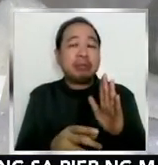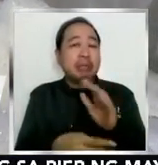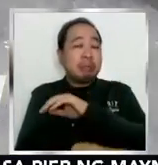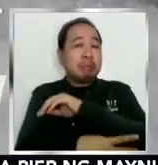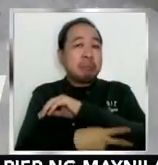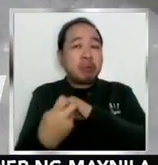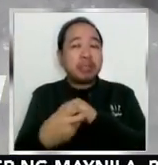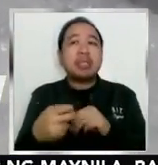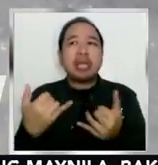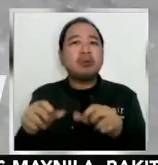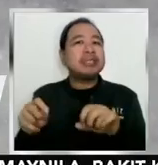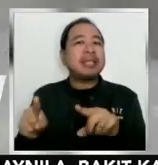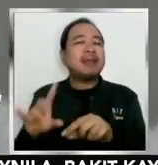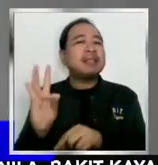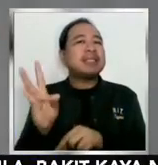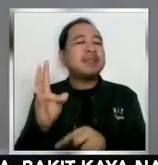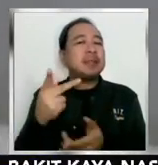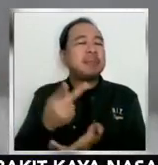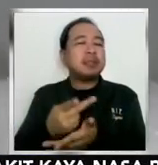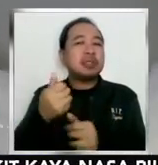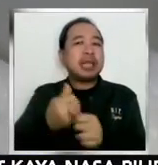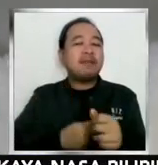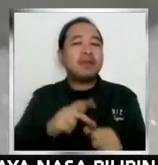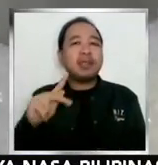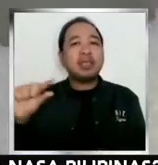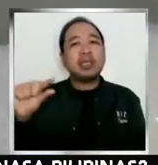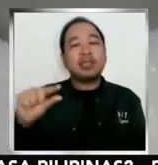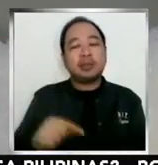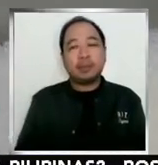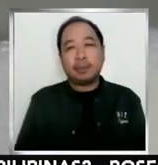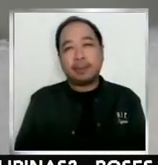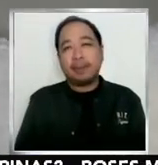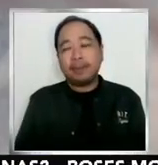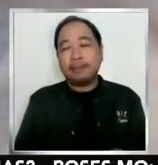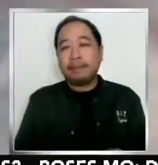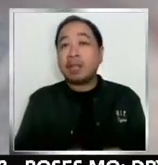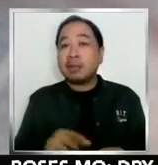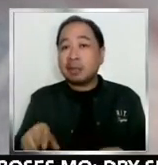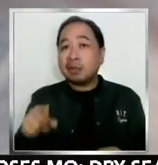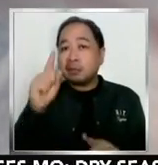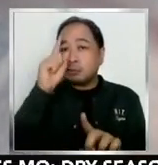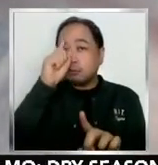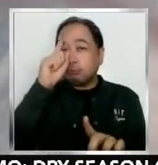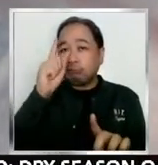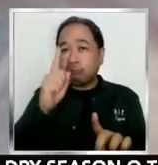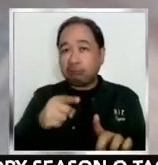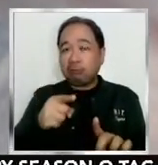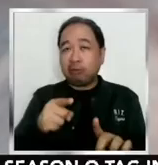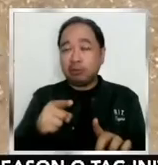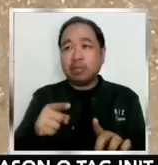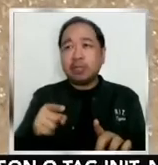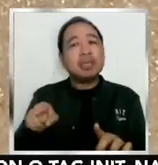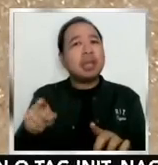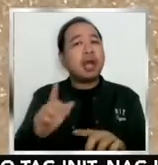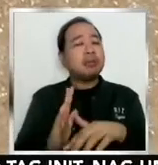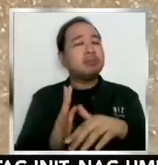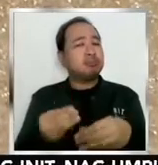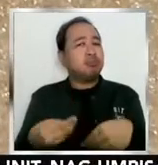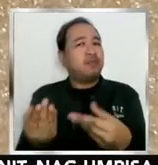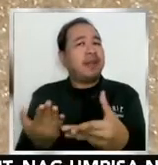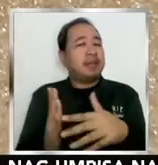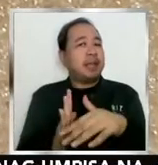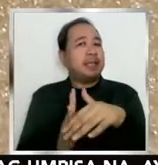pesos kada kilo. Yung layunin po nito is to provide the consuming public with cheaper